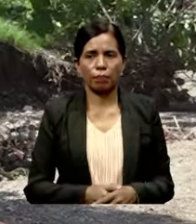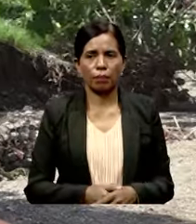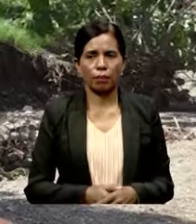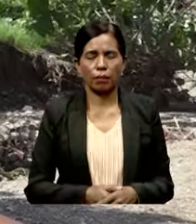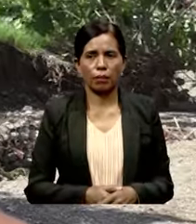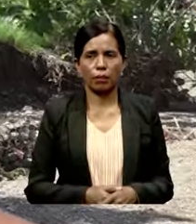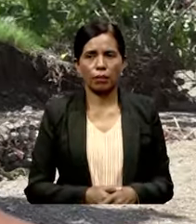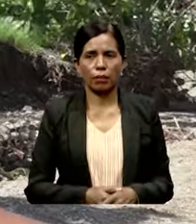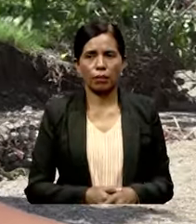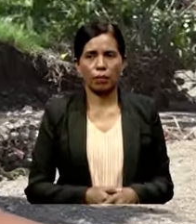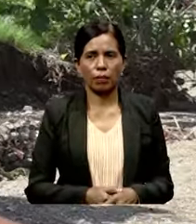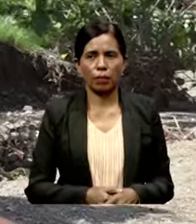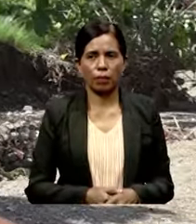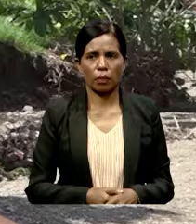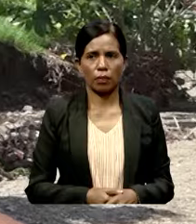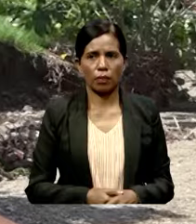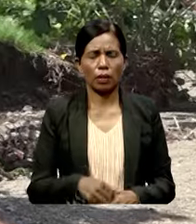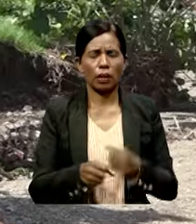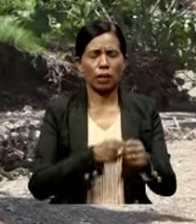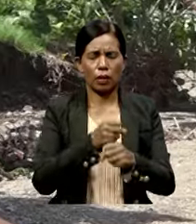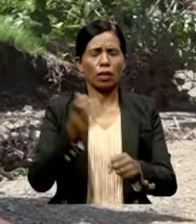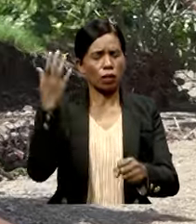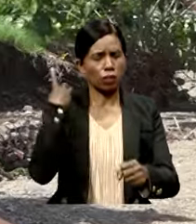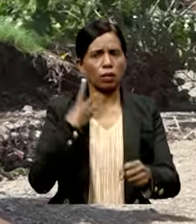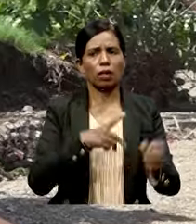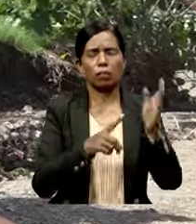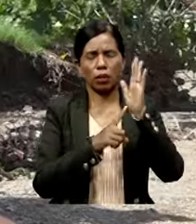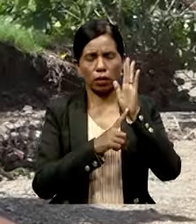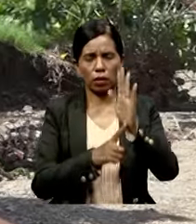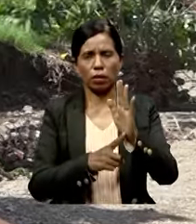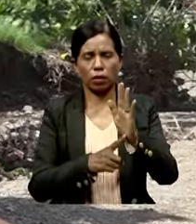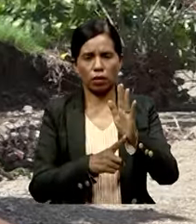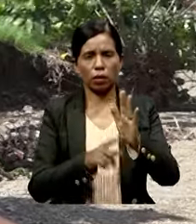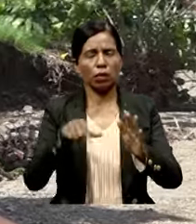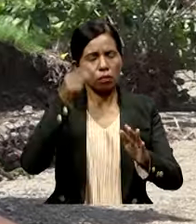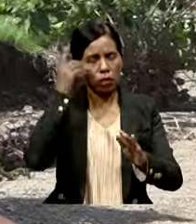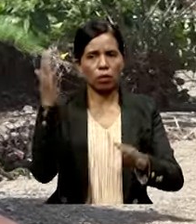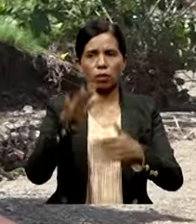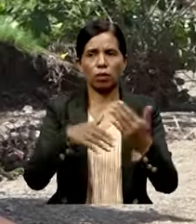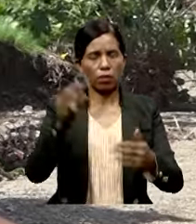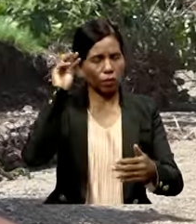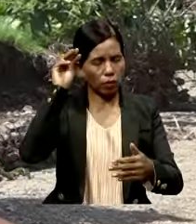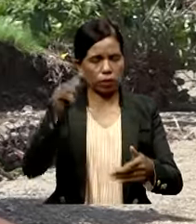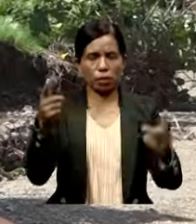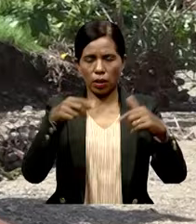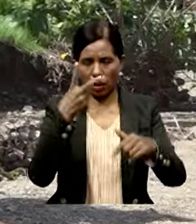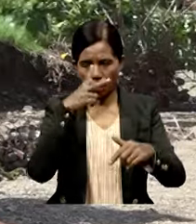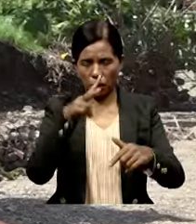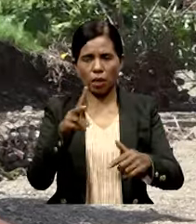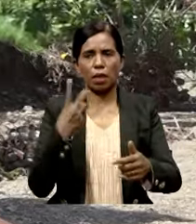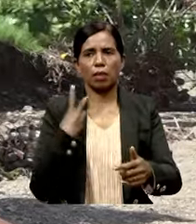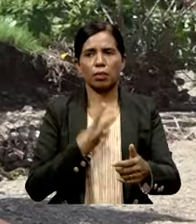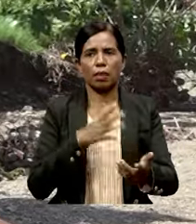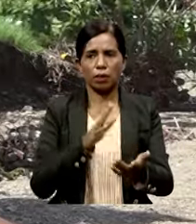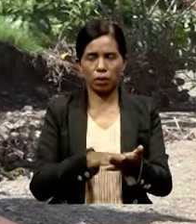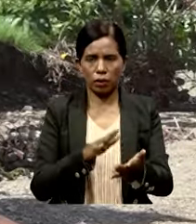na ba irene ia tinan kotuk ami ato na ba sepat ko betenti itina kotuk ministru mos mai tu direta mai sekolah